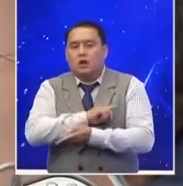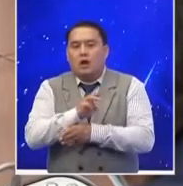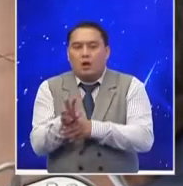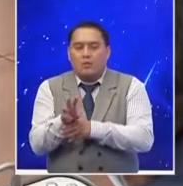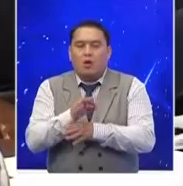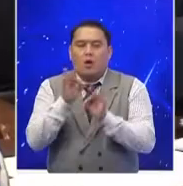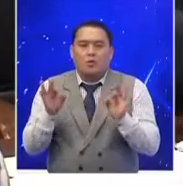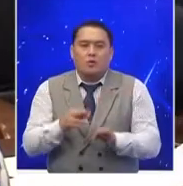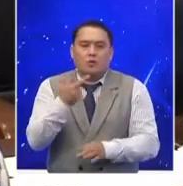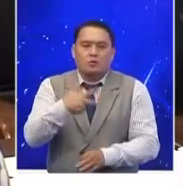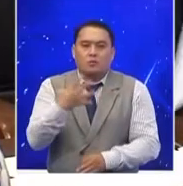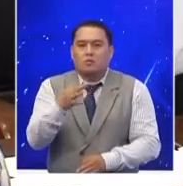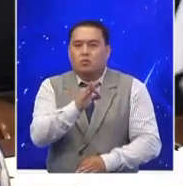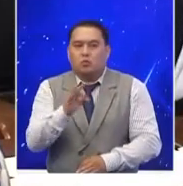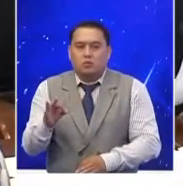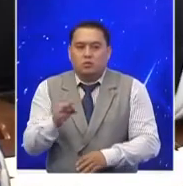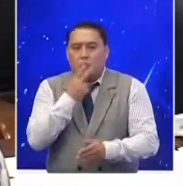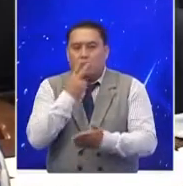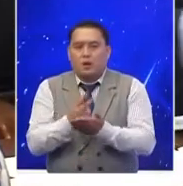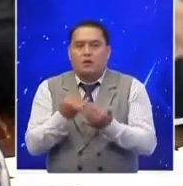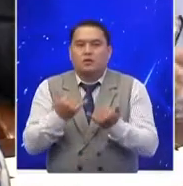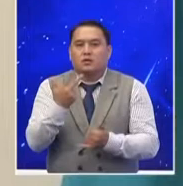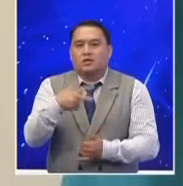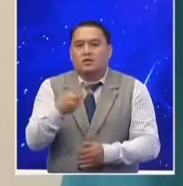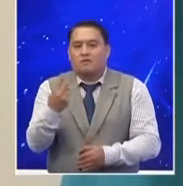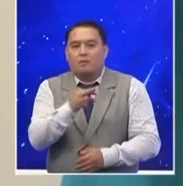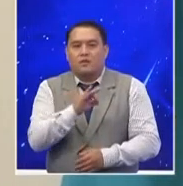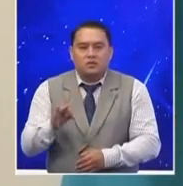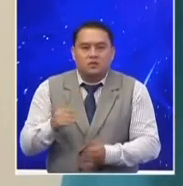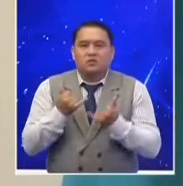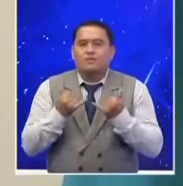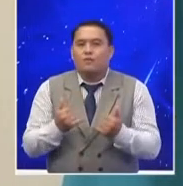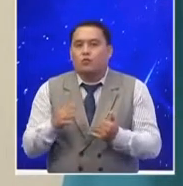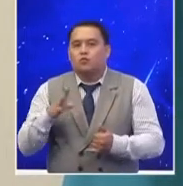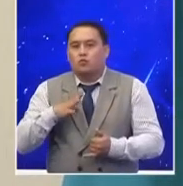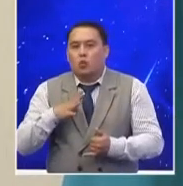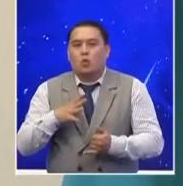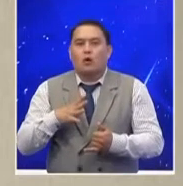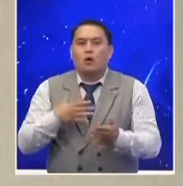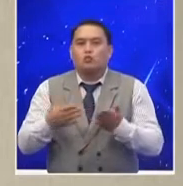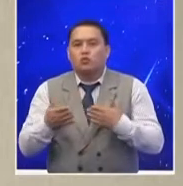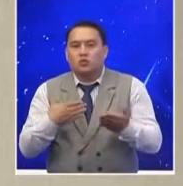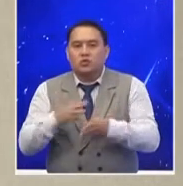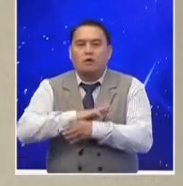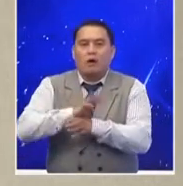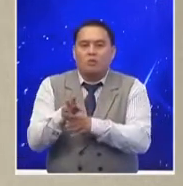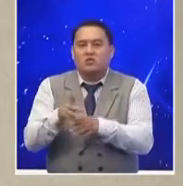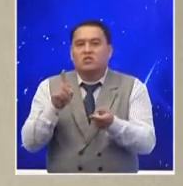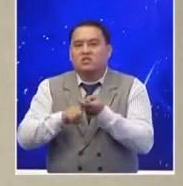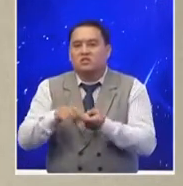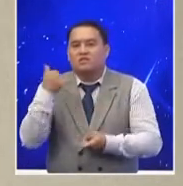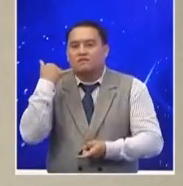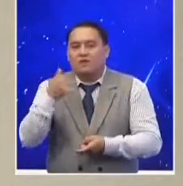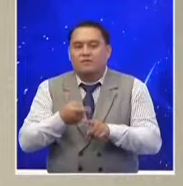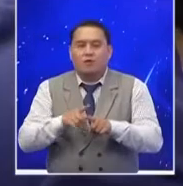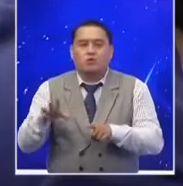объем 35%. Сейчас этот показатель 32,5%. Кроме того, стало предметом обсуждения обеспеченность интернет-связью. 82